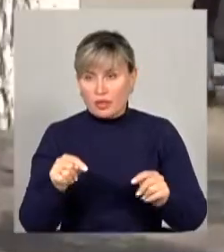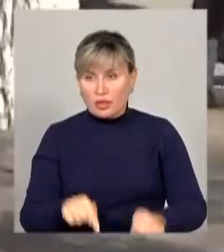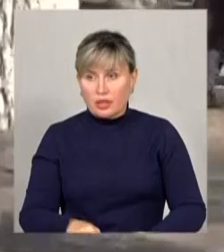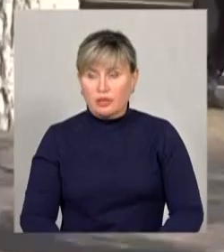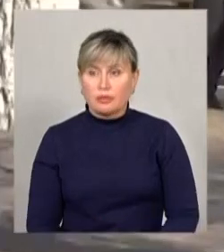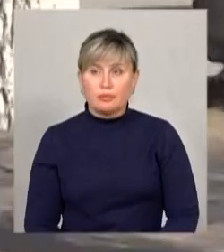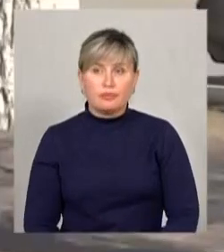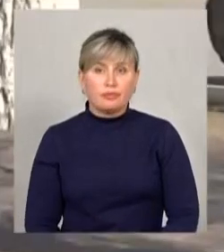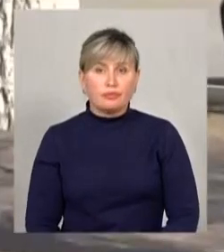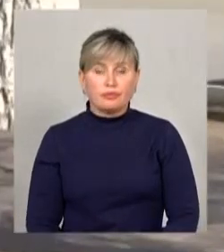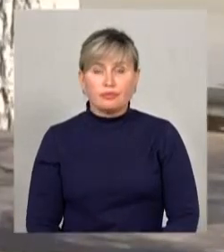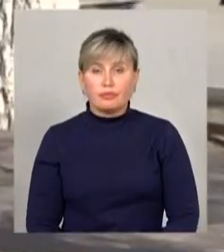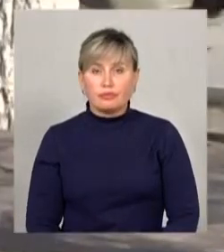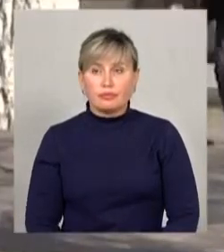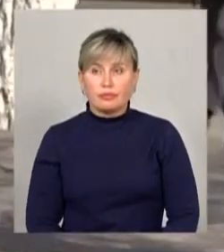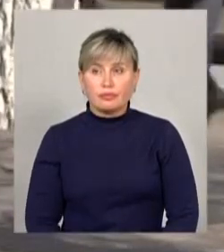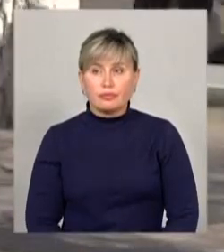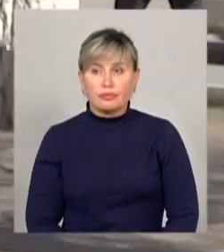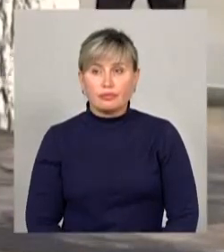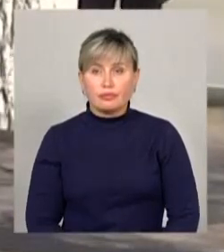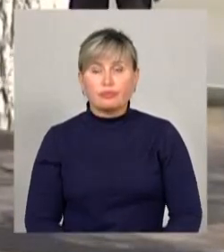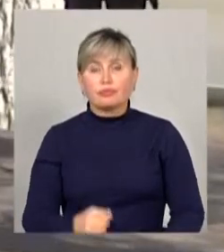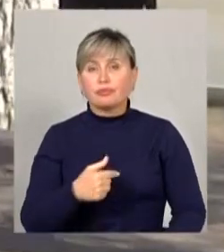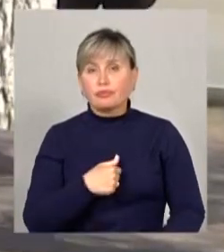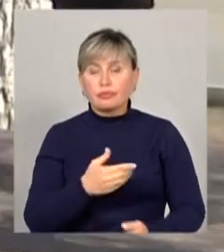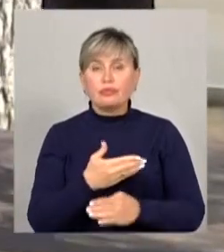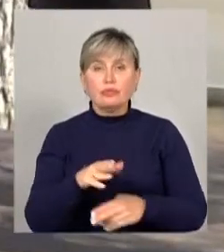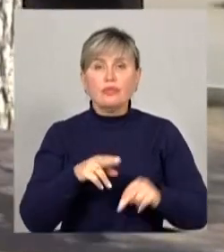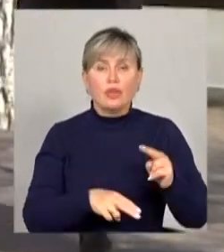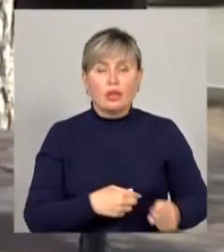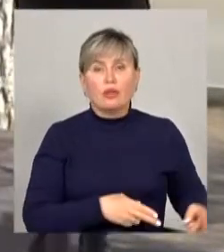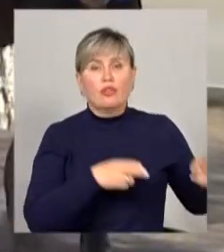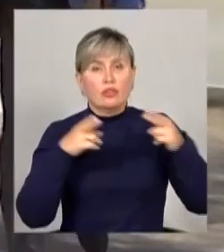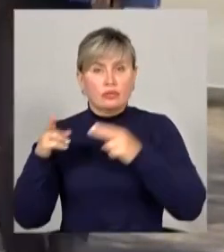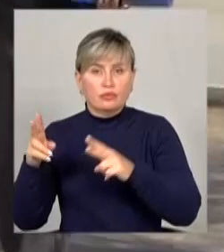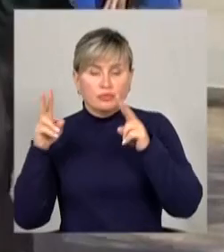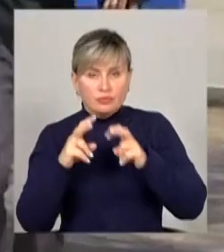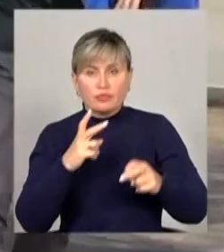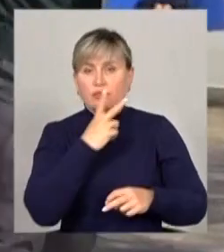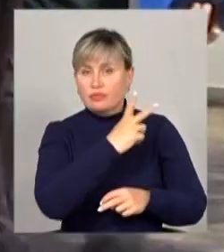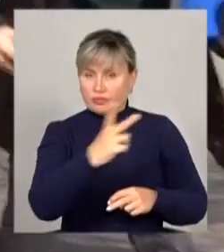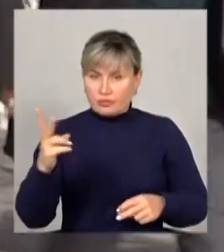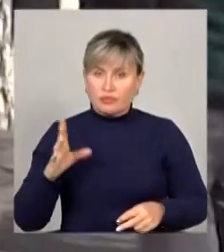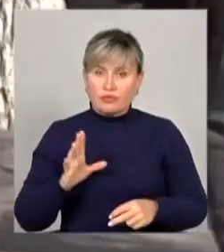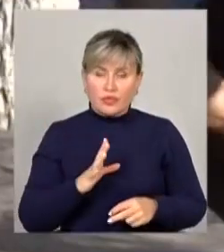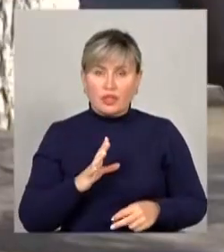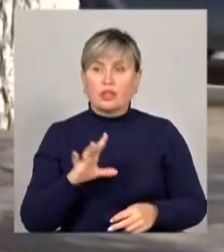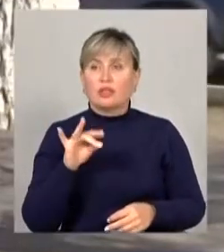Мы немедленно с отделом строительства выехали на место, обследовали, визуальный осмотр был.